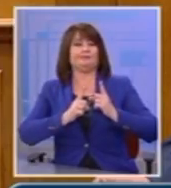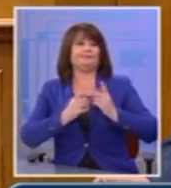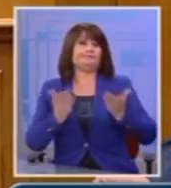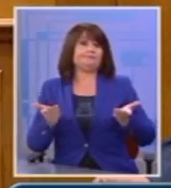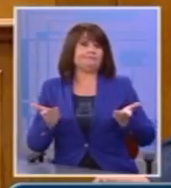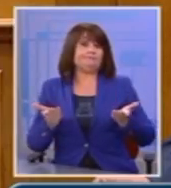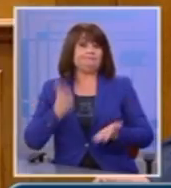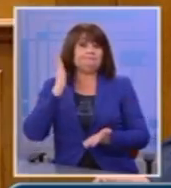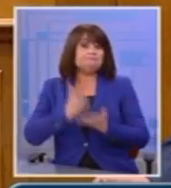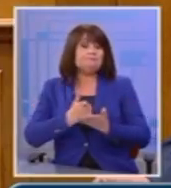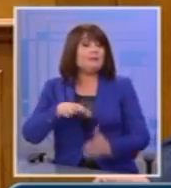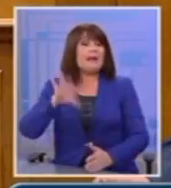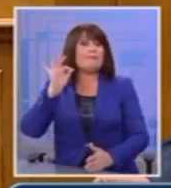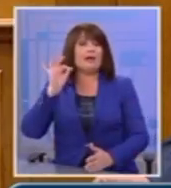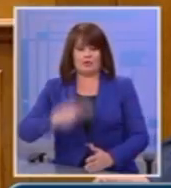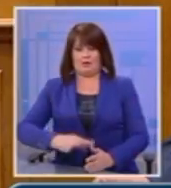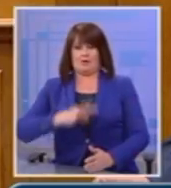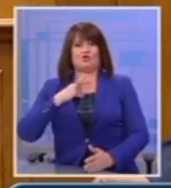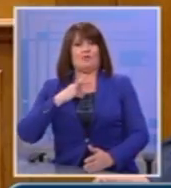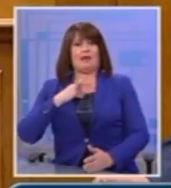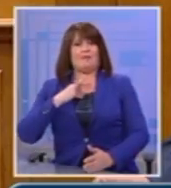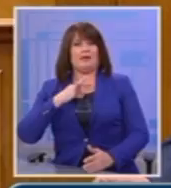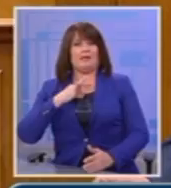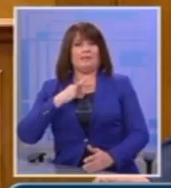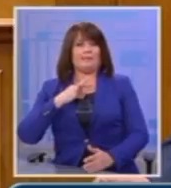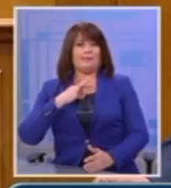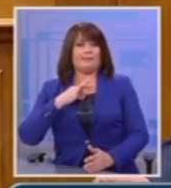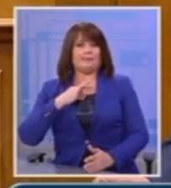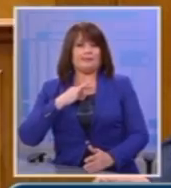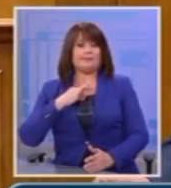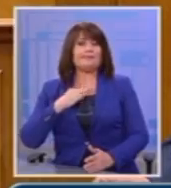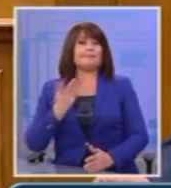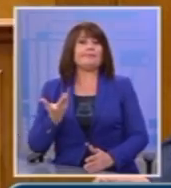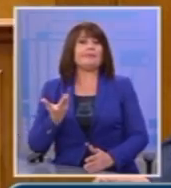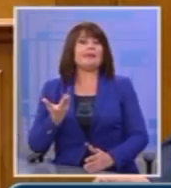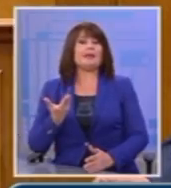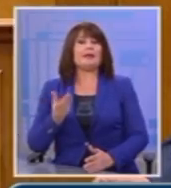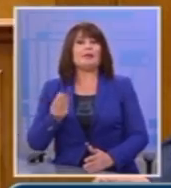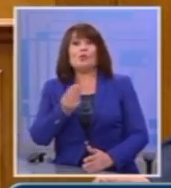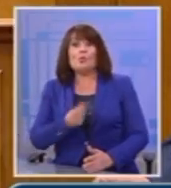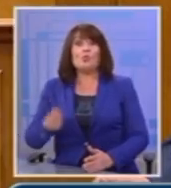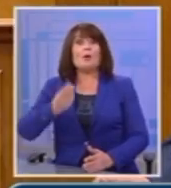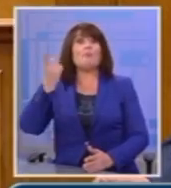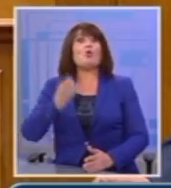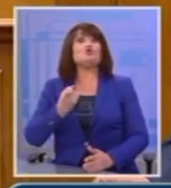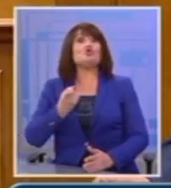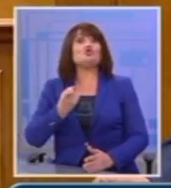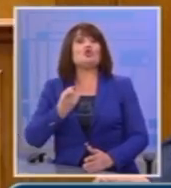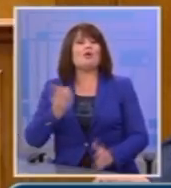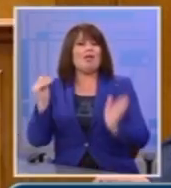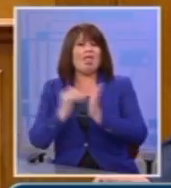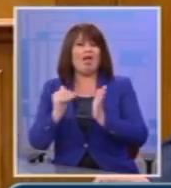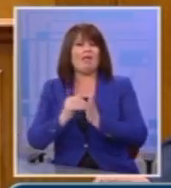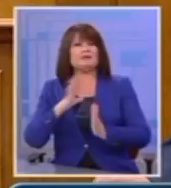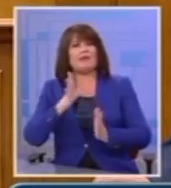ως επιλογή αξιοπρέπειας για μεγάλη μερίδα του ελληνικού λαού, χιλιάδες